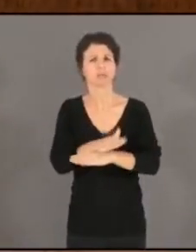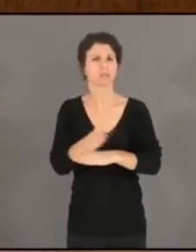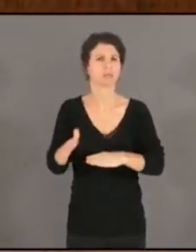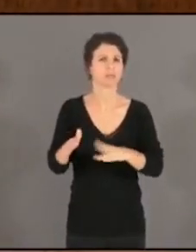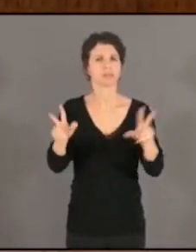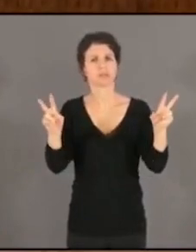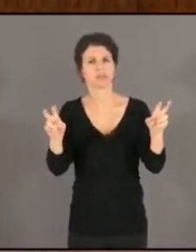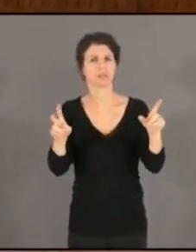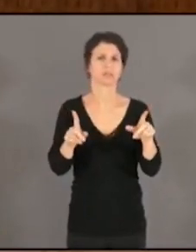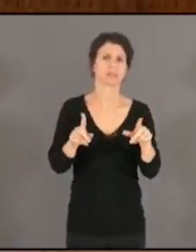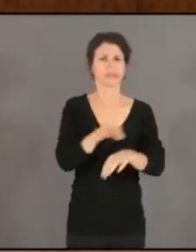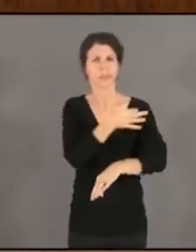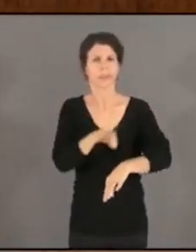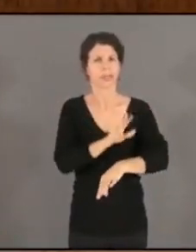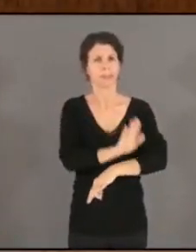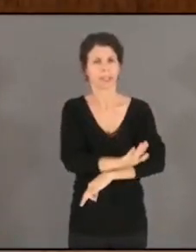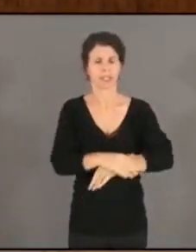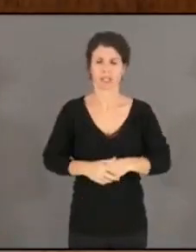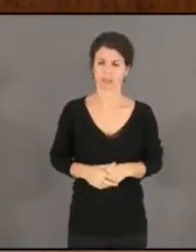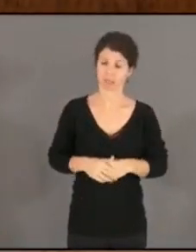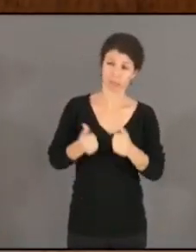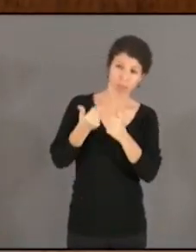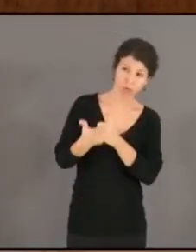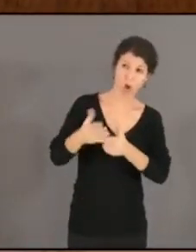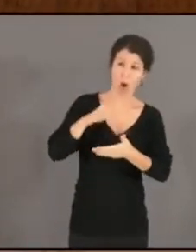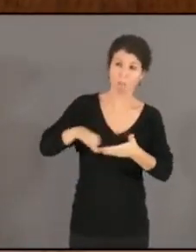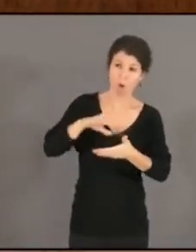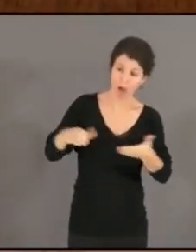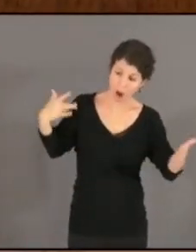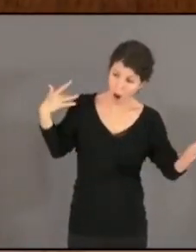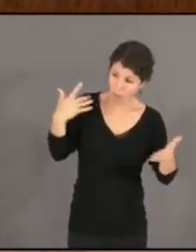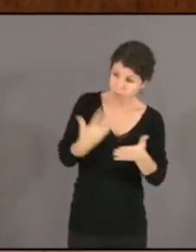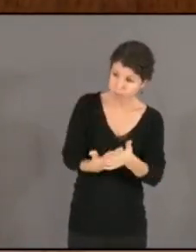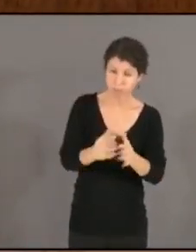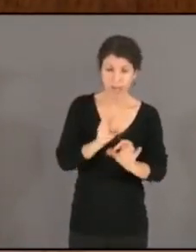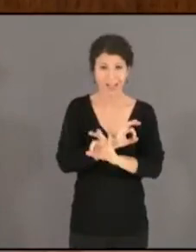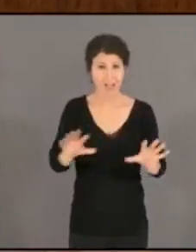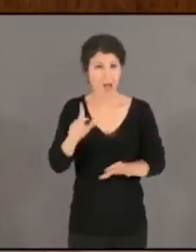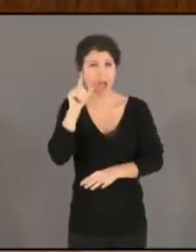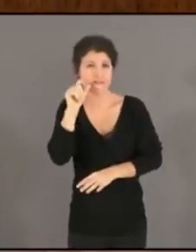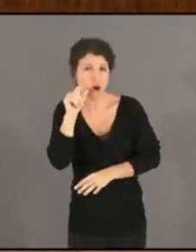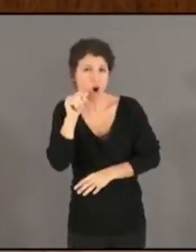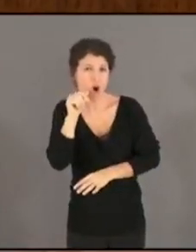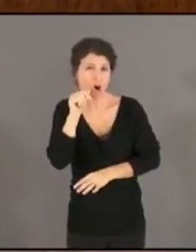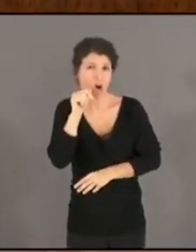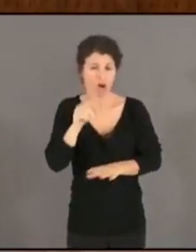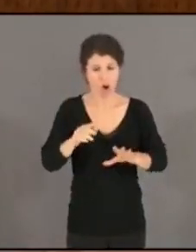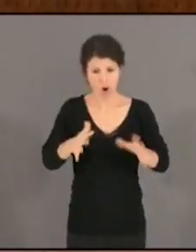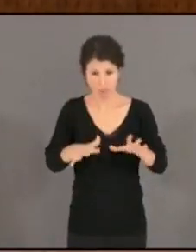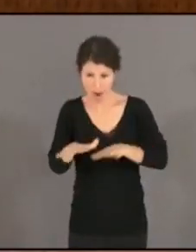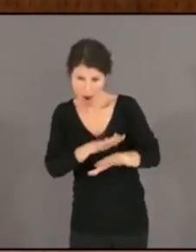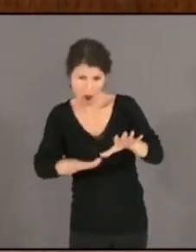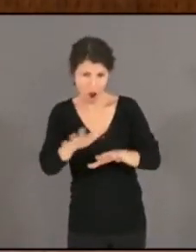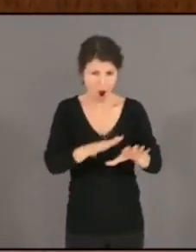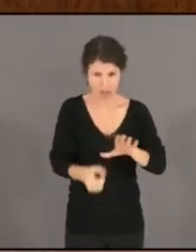mandats, dont vous ne sauriez être comptable, monsieur le maire, pendant plusieurs mandats, aucun effort n'a été réellement fait pour assainir les finances de la ville de Marseille.